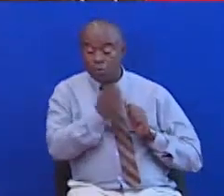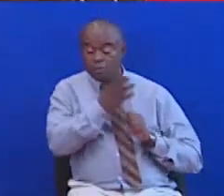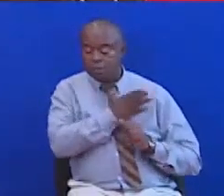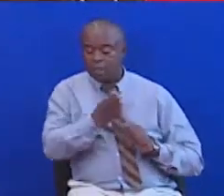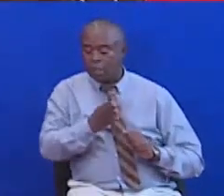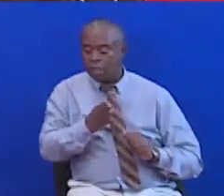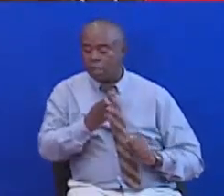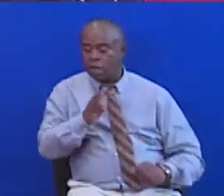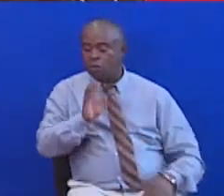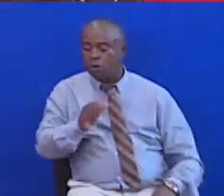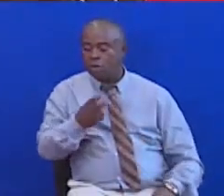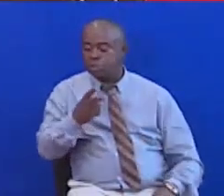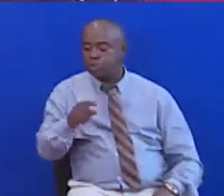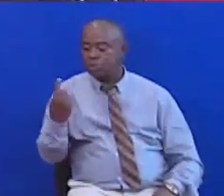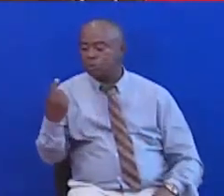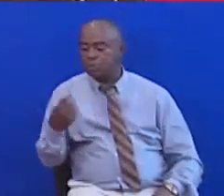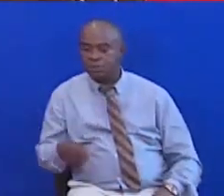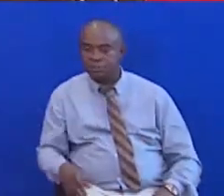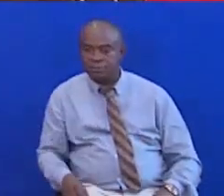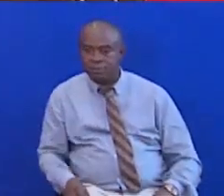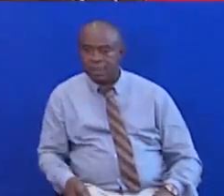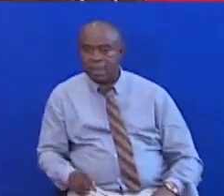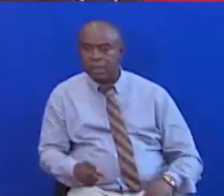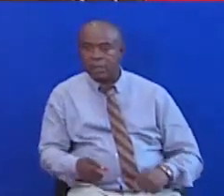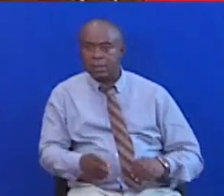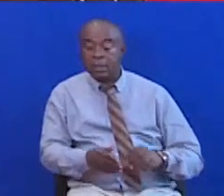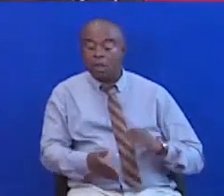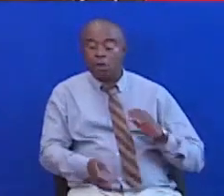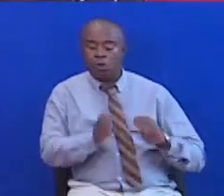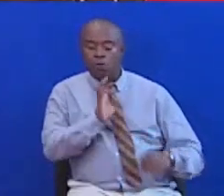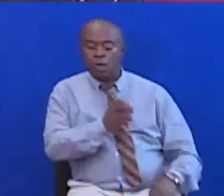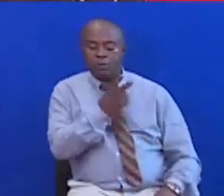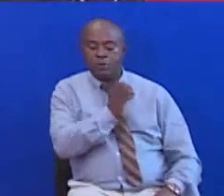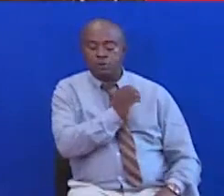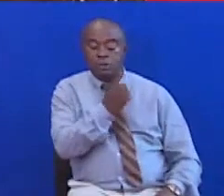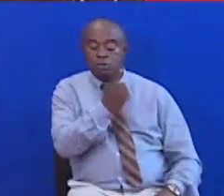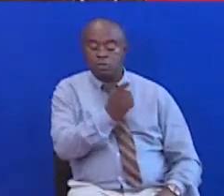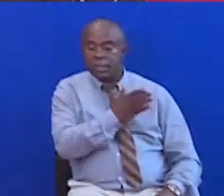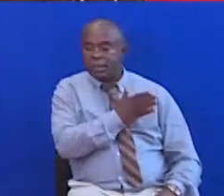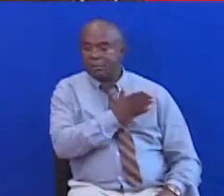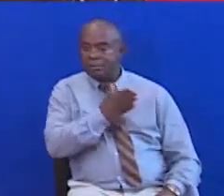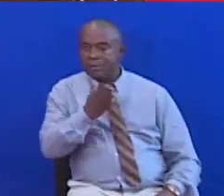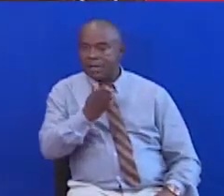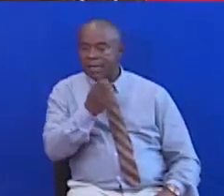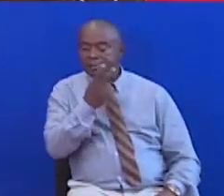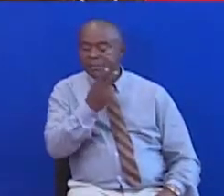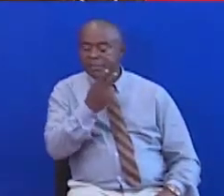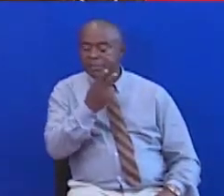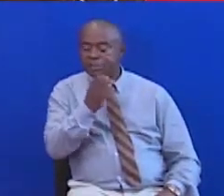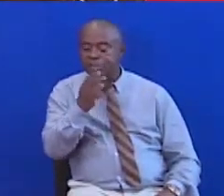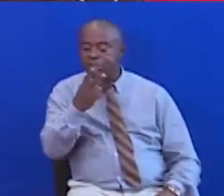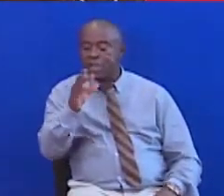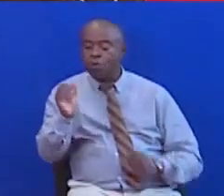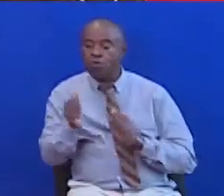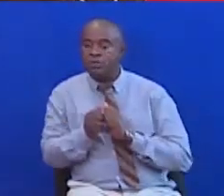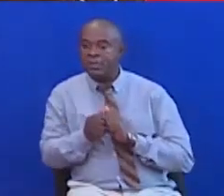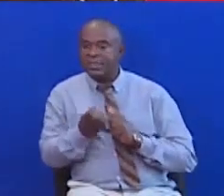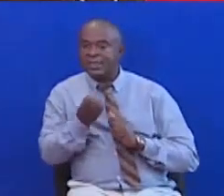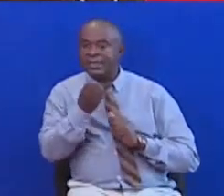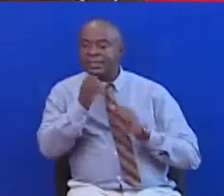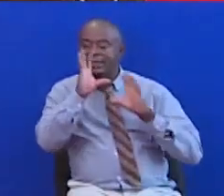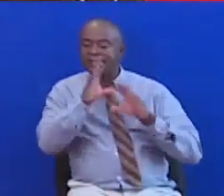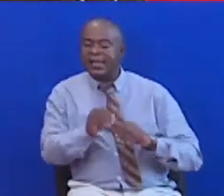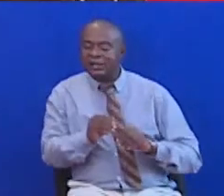2021. Hujatuambia toka 2001 mpaka 2010 taifa